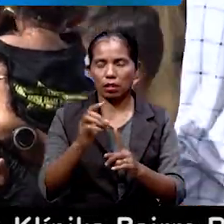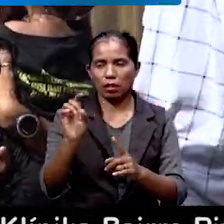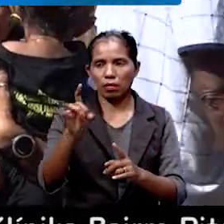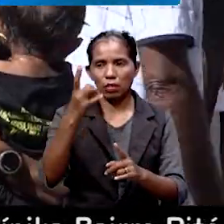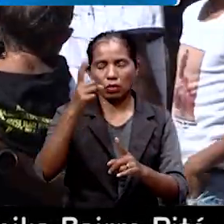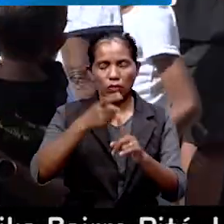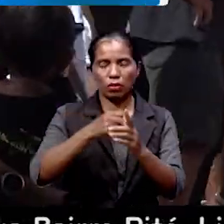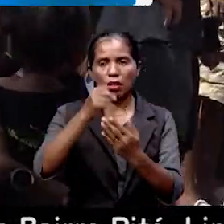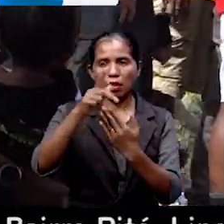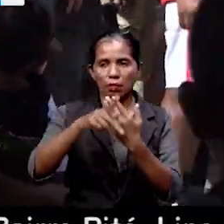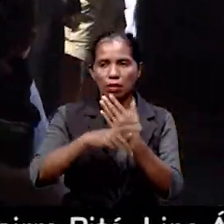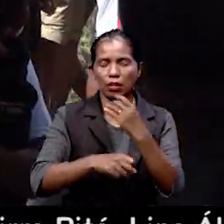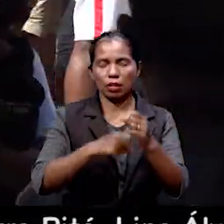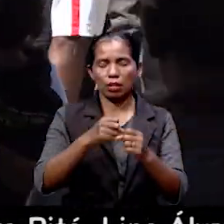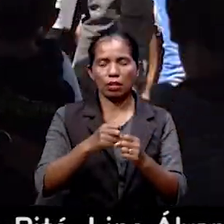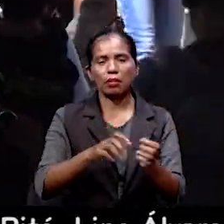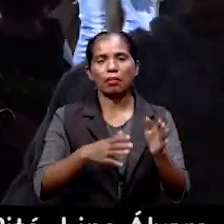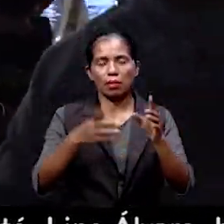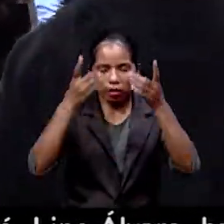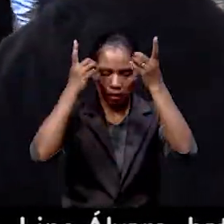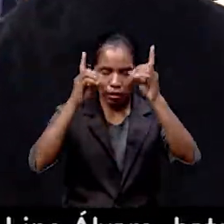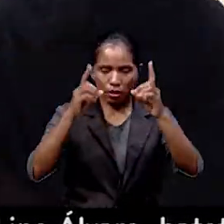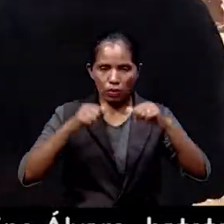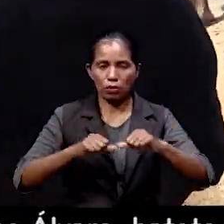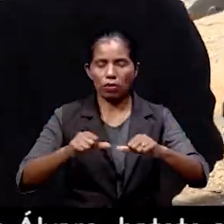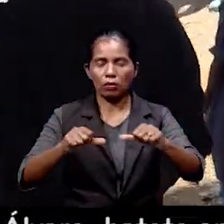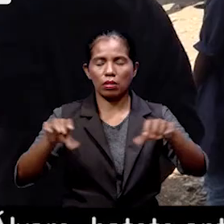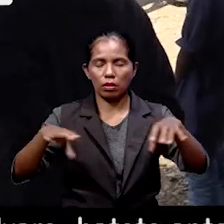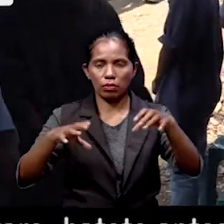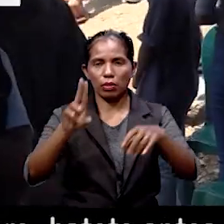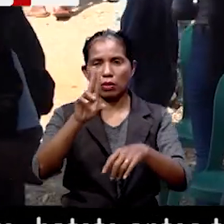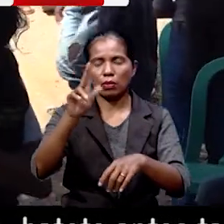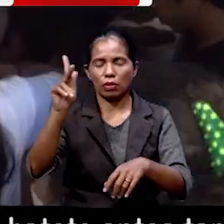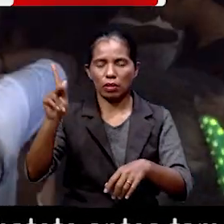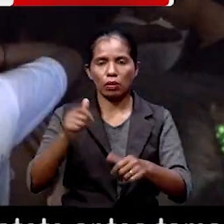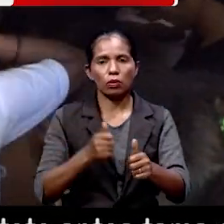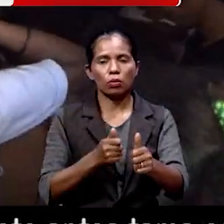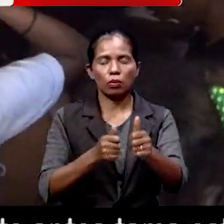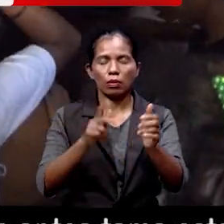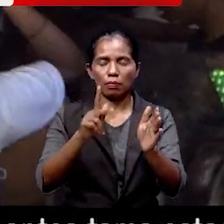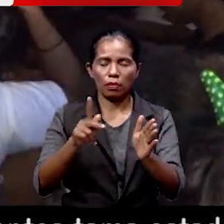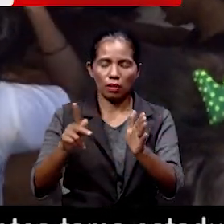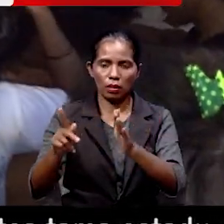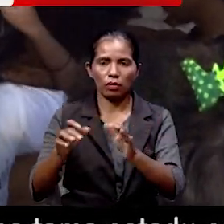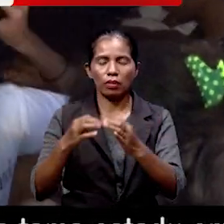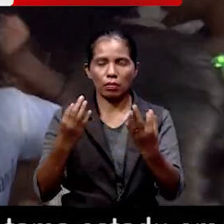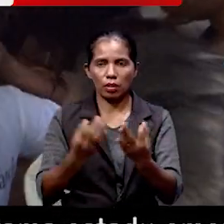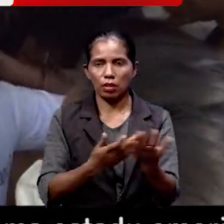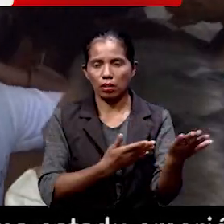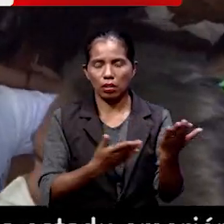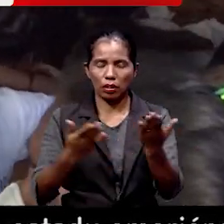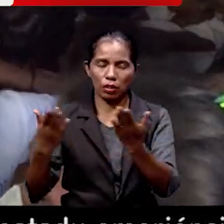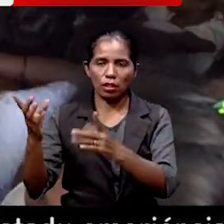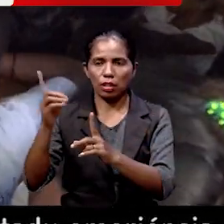rua sanuresin ida, matebian desidi kontinua baserbisu iha Inglaterra. Tuir planu, familia sira seihalot matebian iha